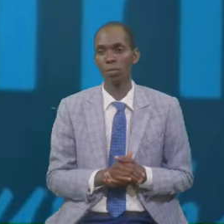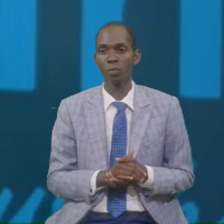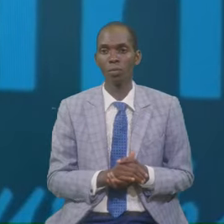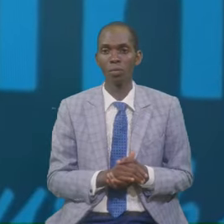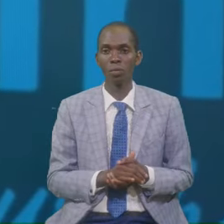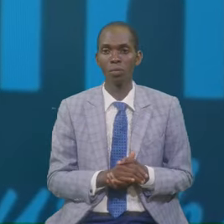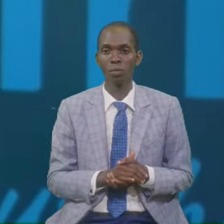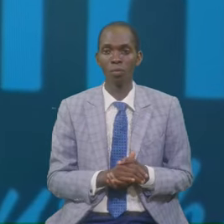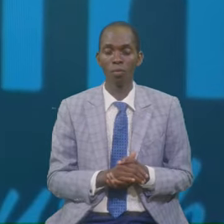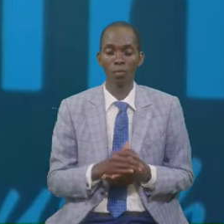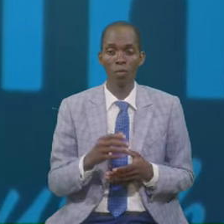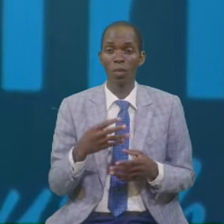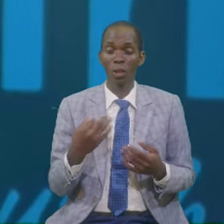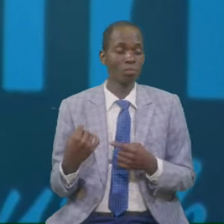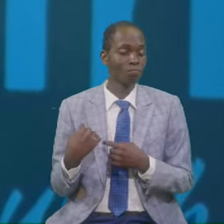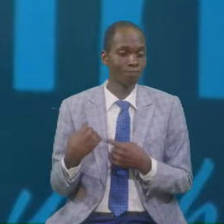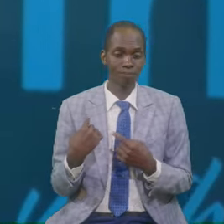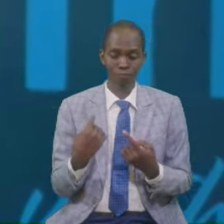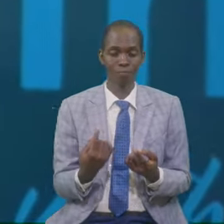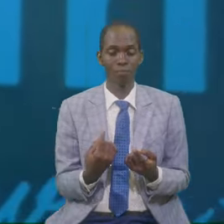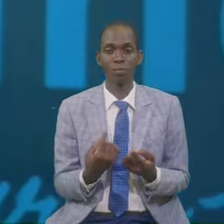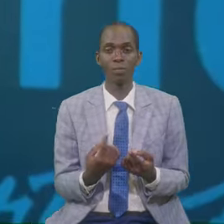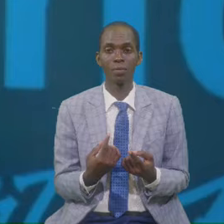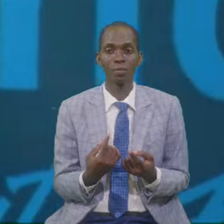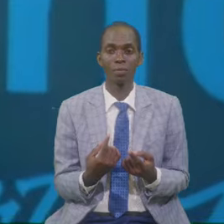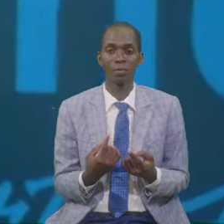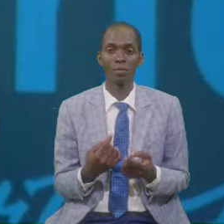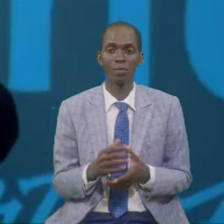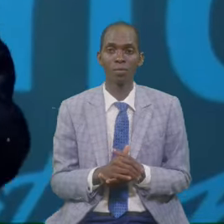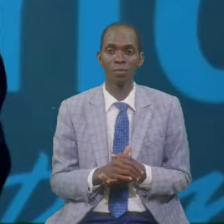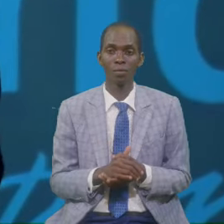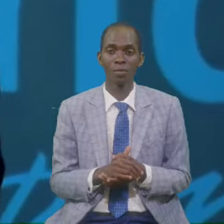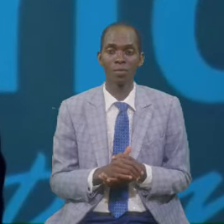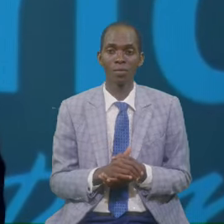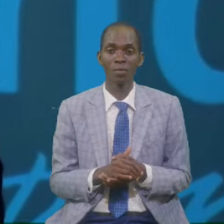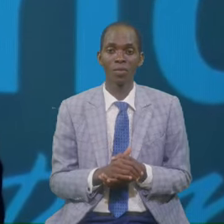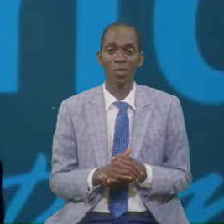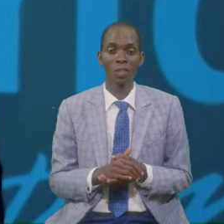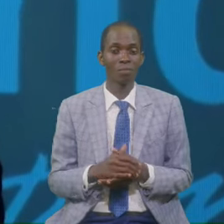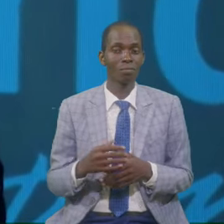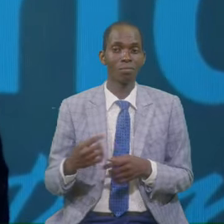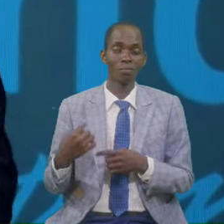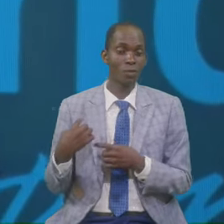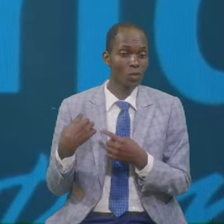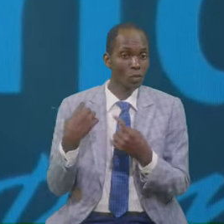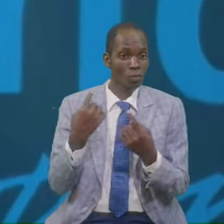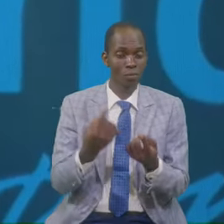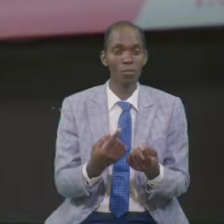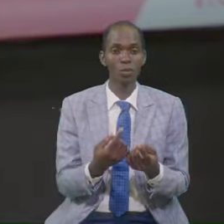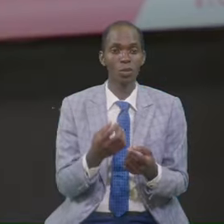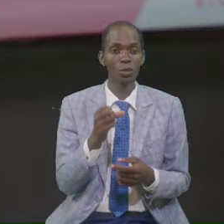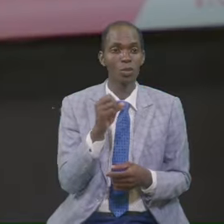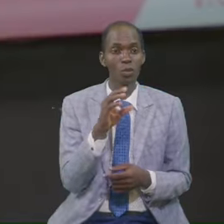ఫార్ సో గుడ్, ఇప్పటి వరకు బానే ఉంది. సో ఫార్ సో బా, ఇప్పటి వరకు ఎంత